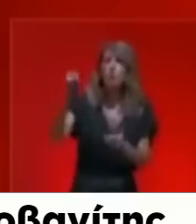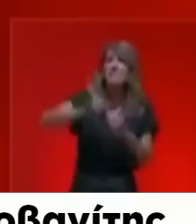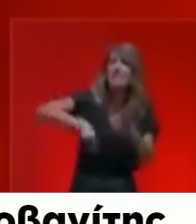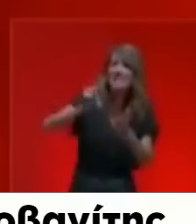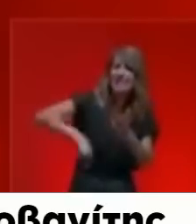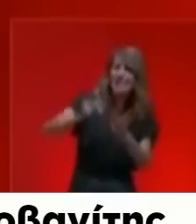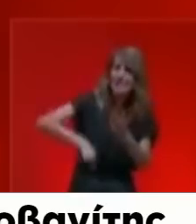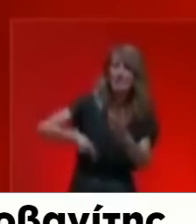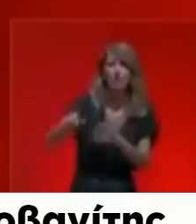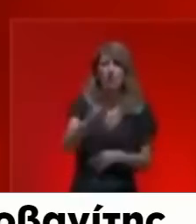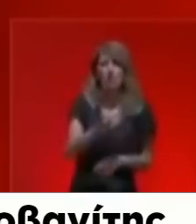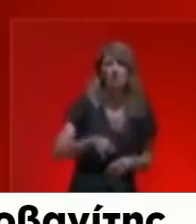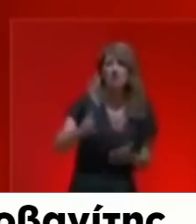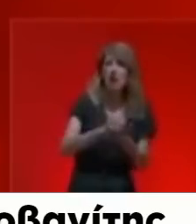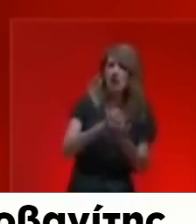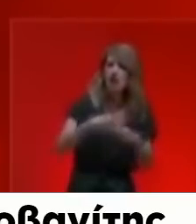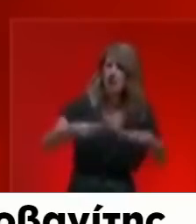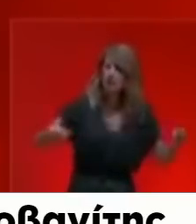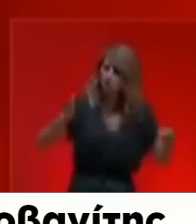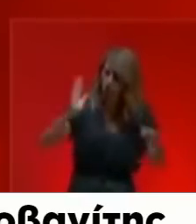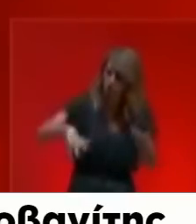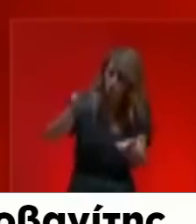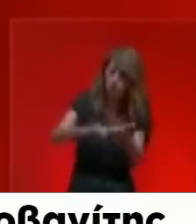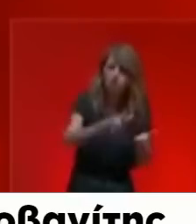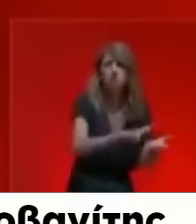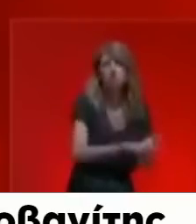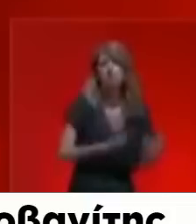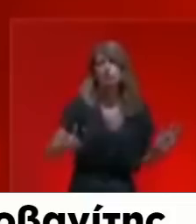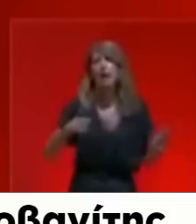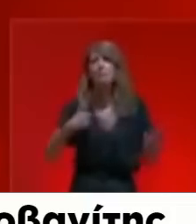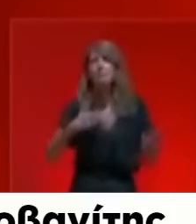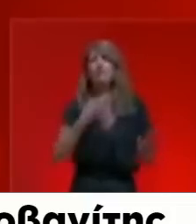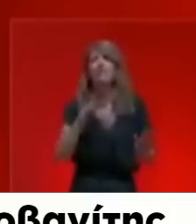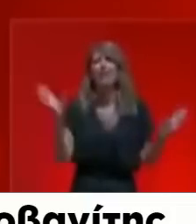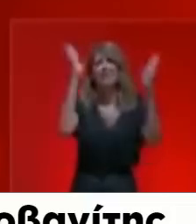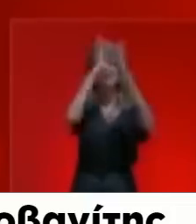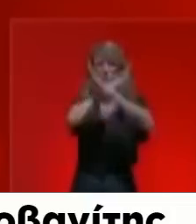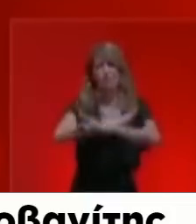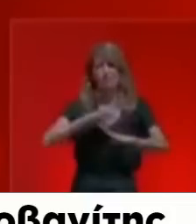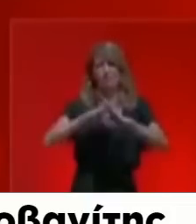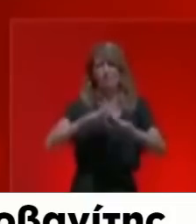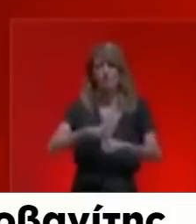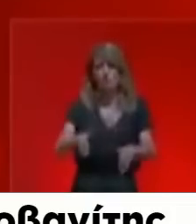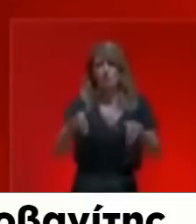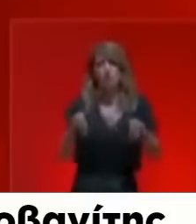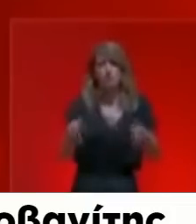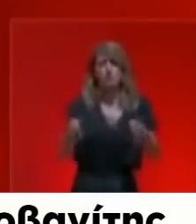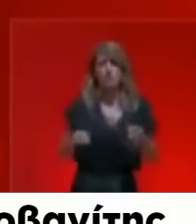νομίζω έχουν νομίζω κάποιοι υποψήφοι πρόεδροι που έχουν πάρει θέση. Νομίζω ότι θα πρέπει